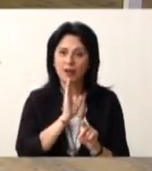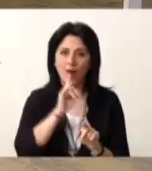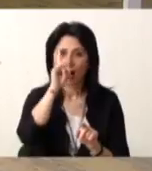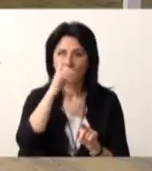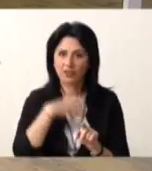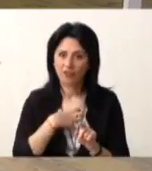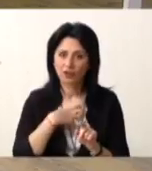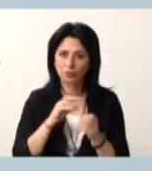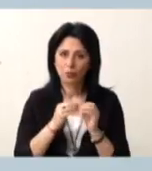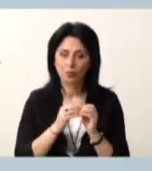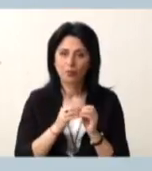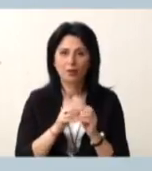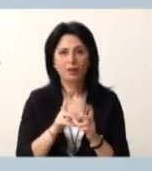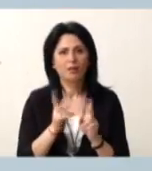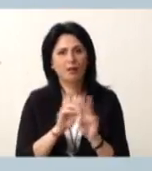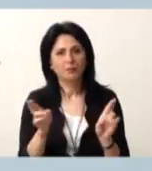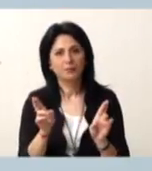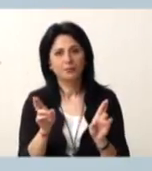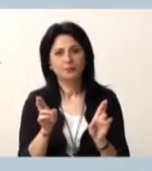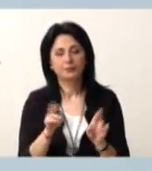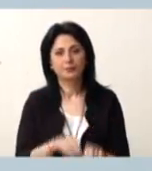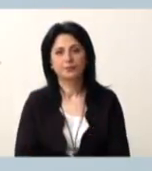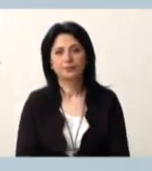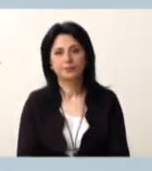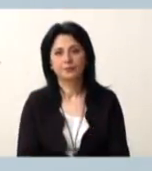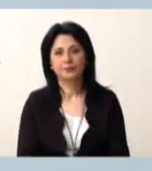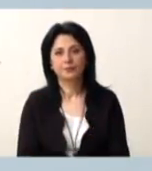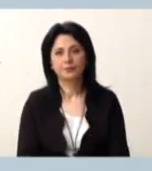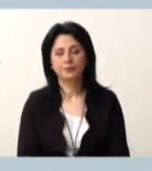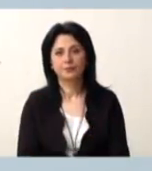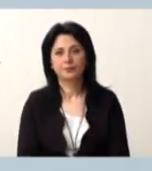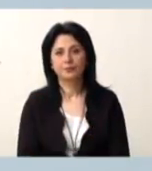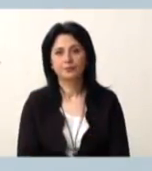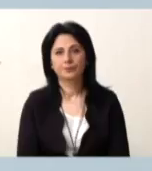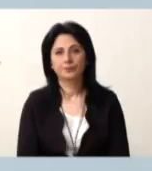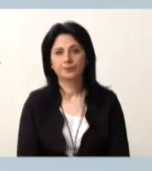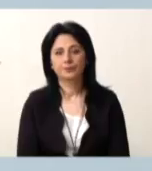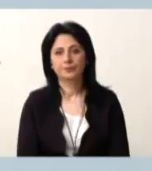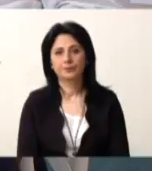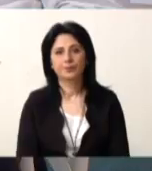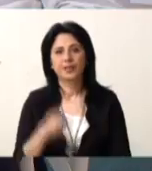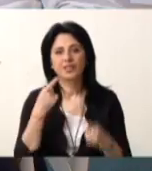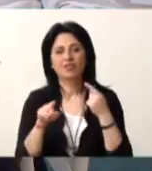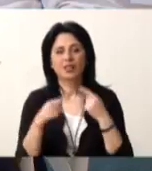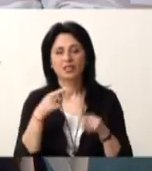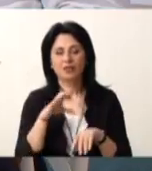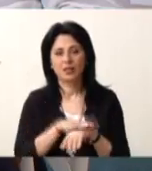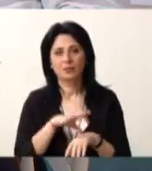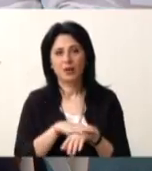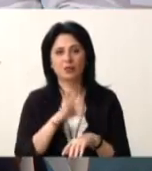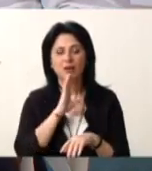არა ამ პრობლემების გააზრების დროს მნიშვნელობა, ამ შემთხვევაში რეფლუქსი აქვს შეტყობაში. სხვადასხვა ფაქტორი შეიძლება ეს